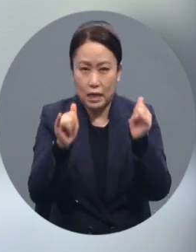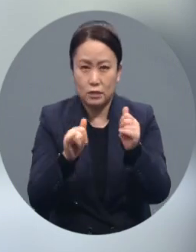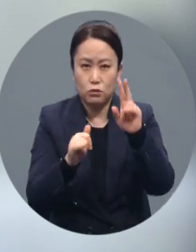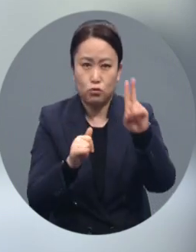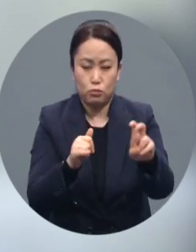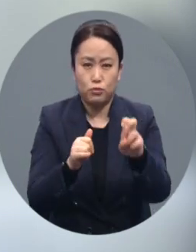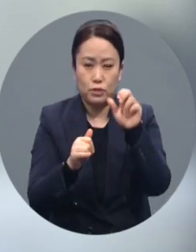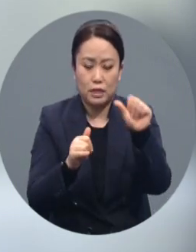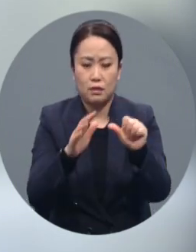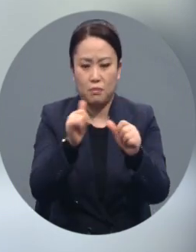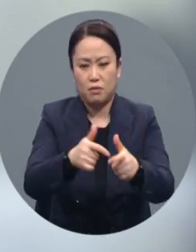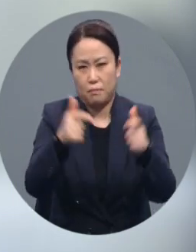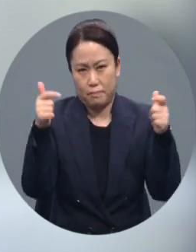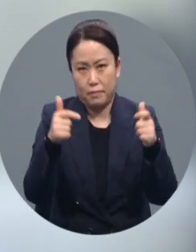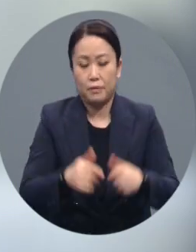mbc 뉴스 류 점입니다